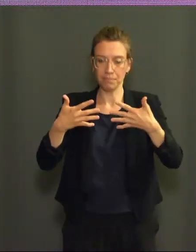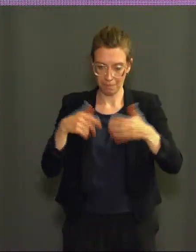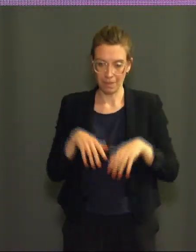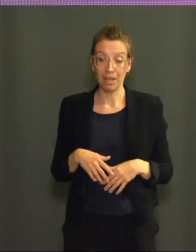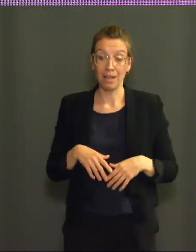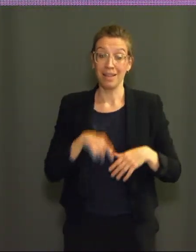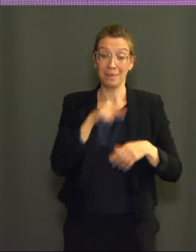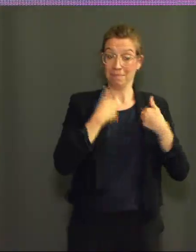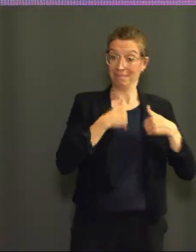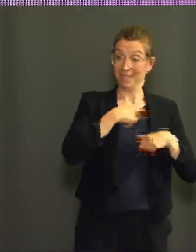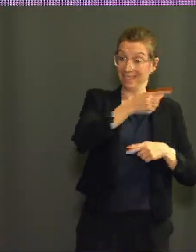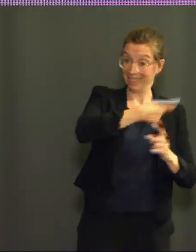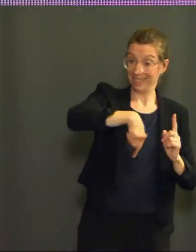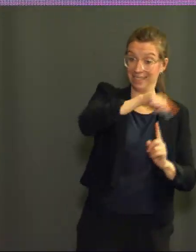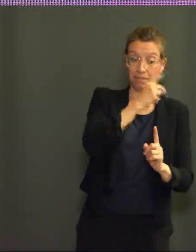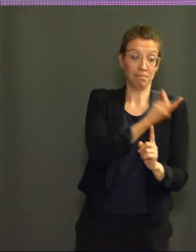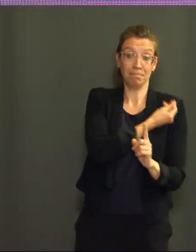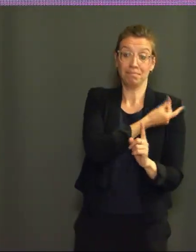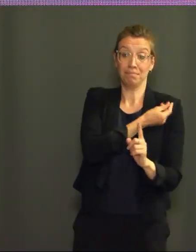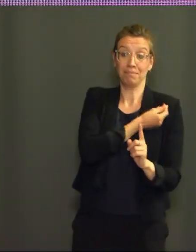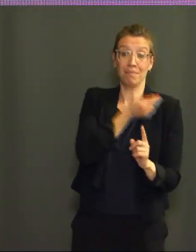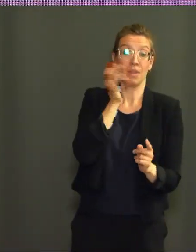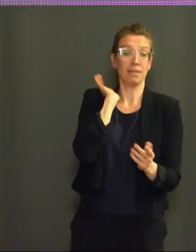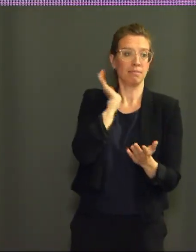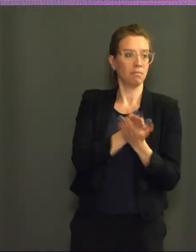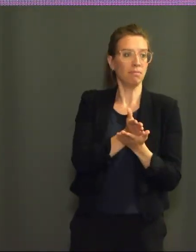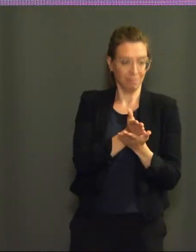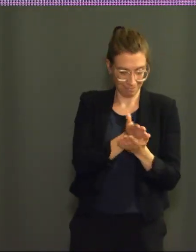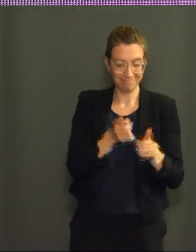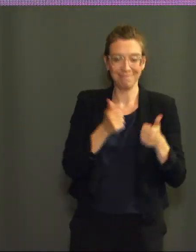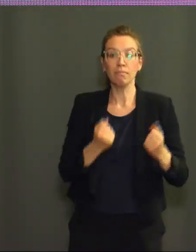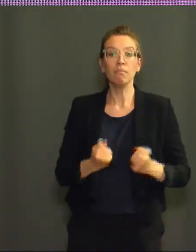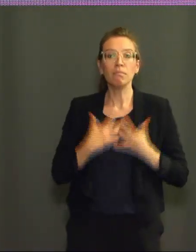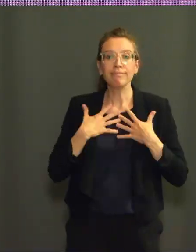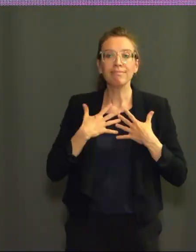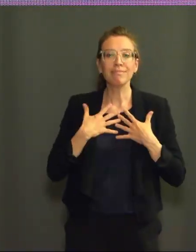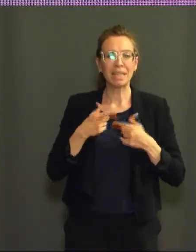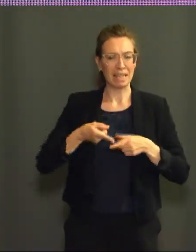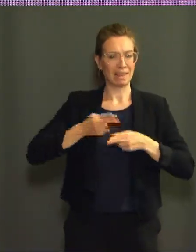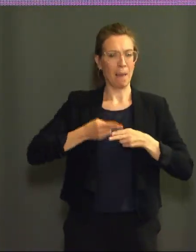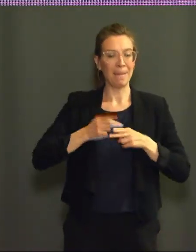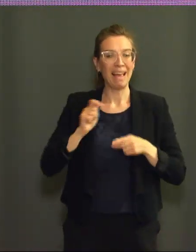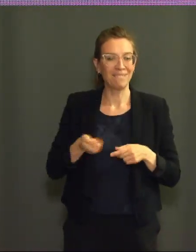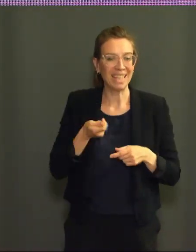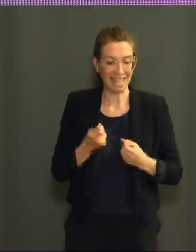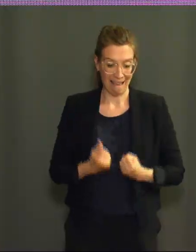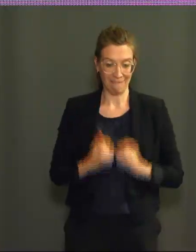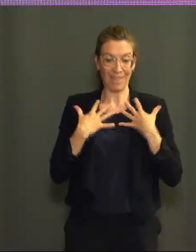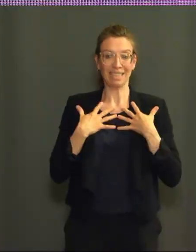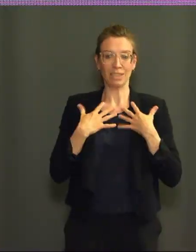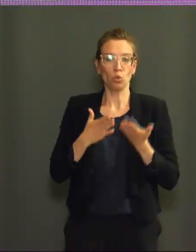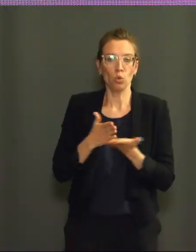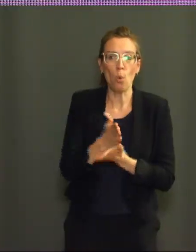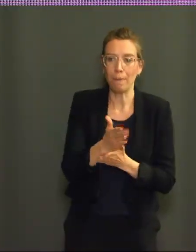genoemd. Een infectie wordt daarbij gedefinieerd door het hebben van een positieve PCR-test.